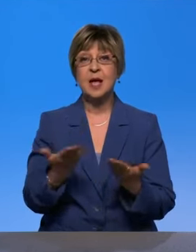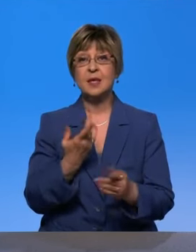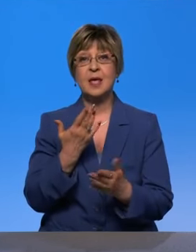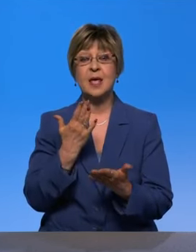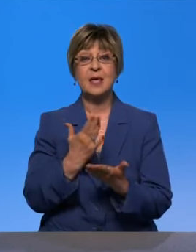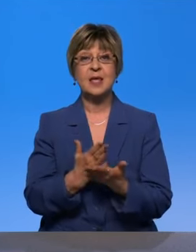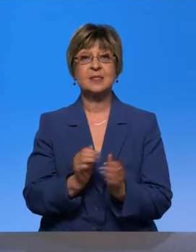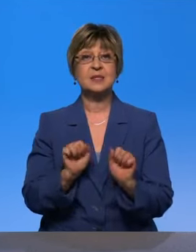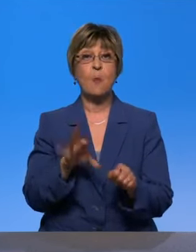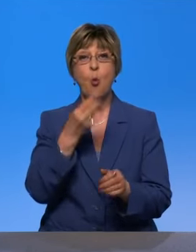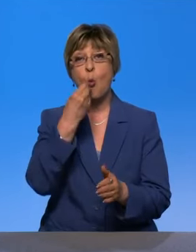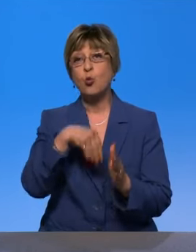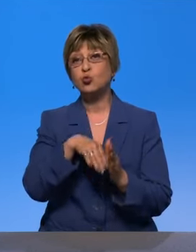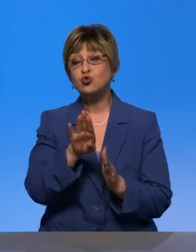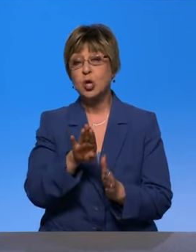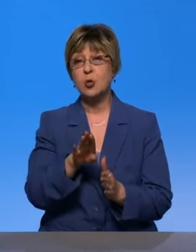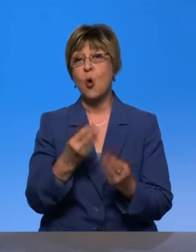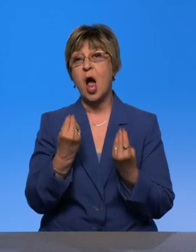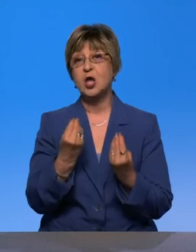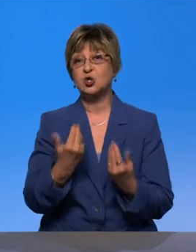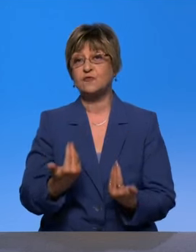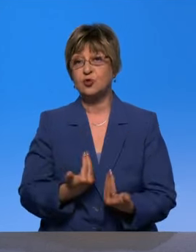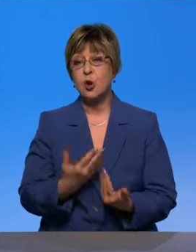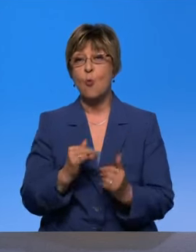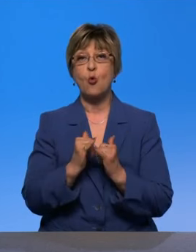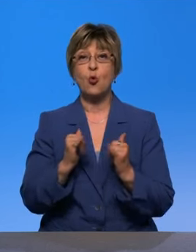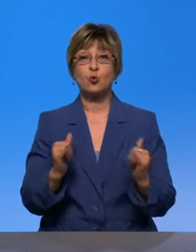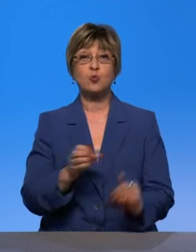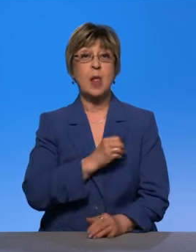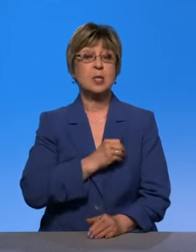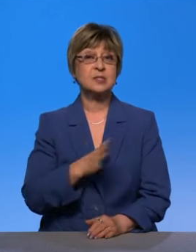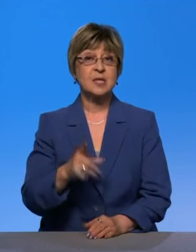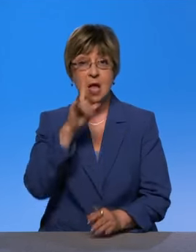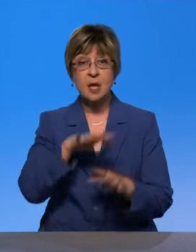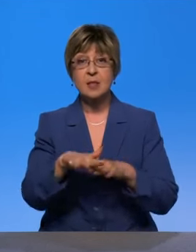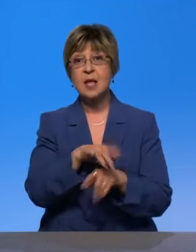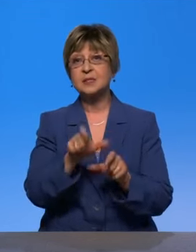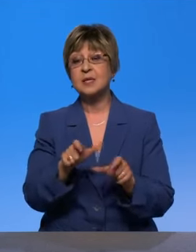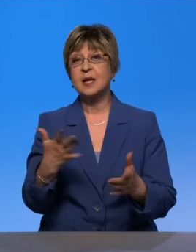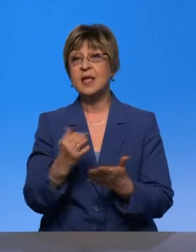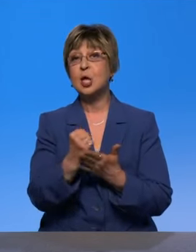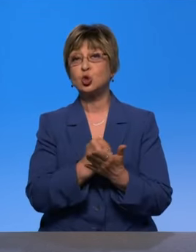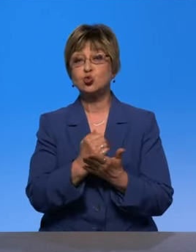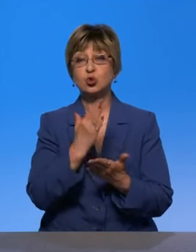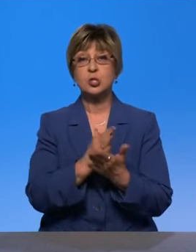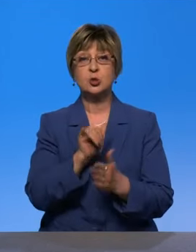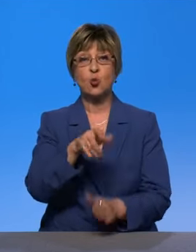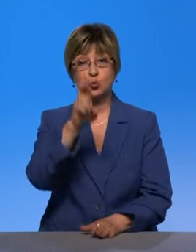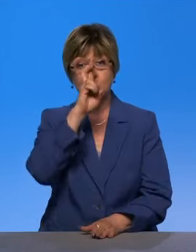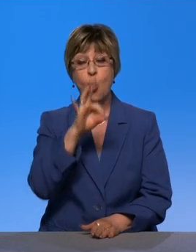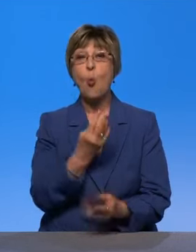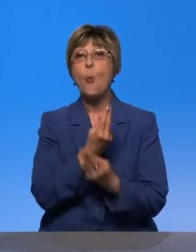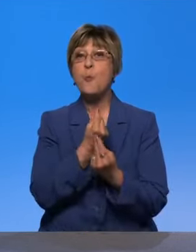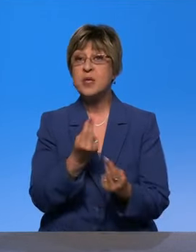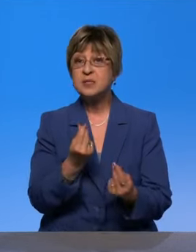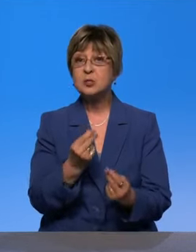по улучшению качества жизни населения, по росту благосостояния населения. Какие ресурсы есть у государства, у бизнеса, у нас с вами